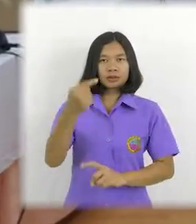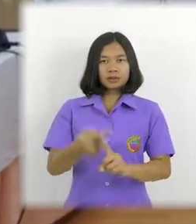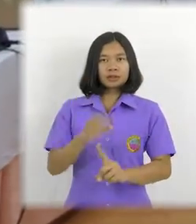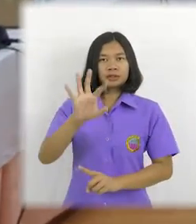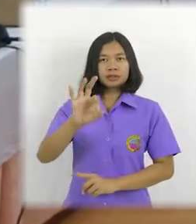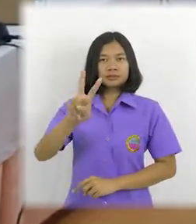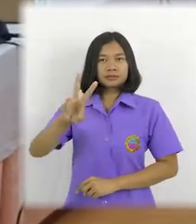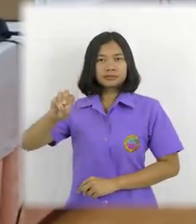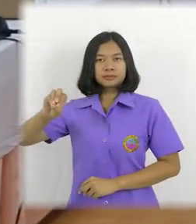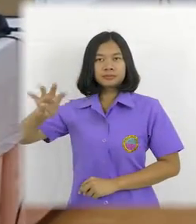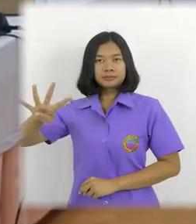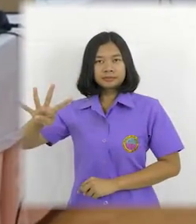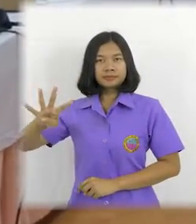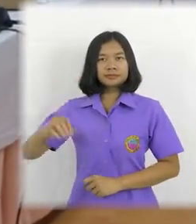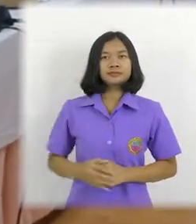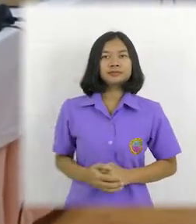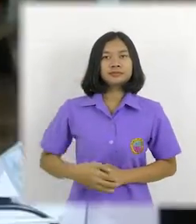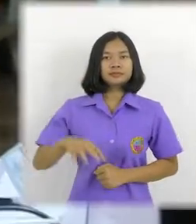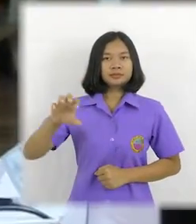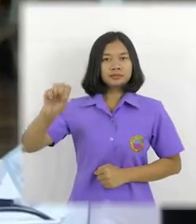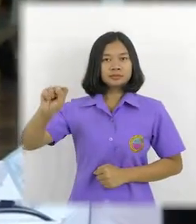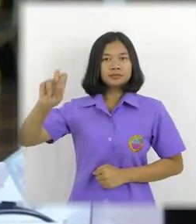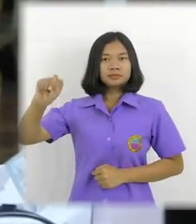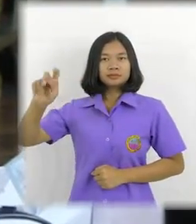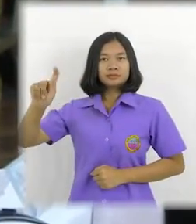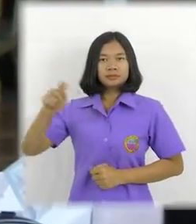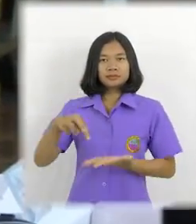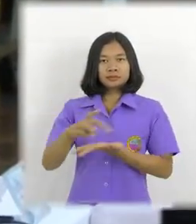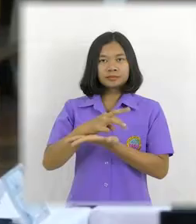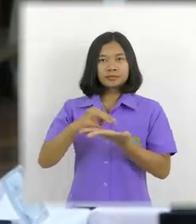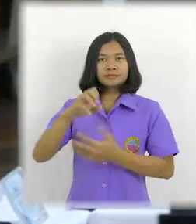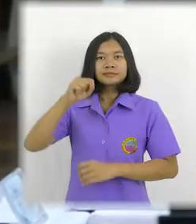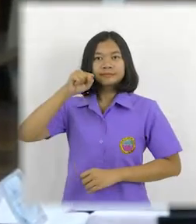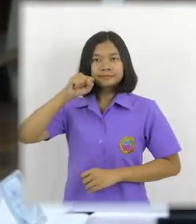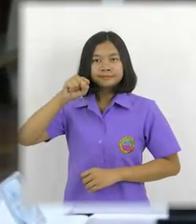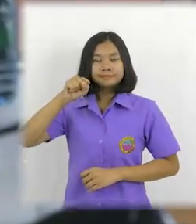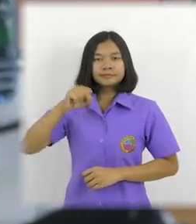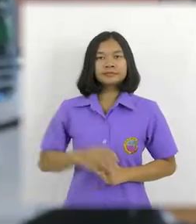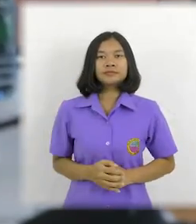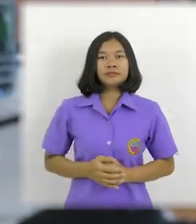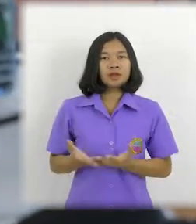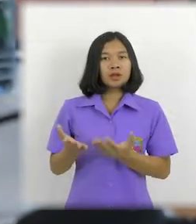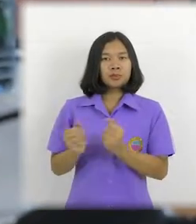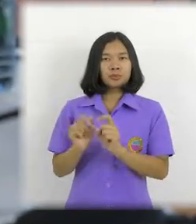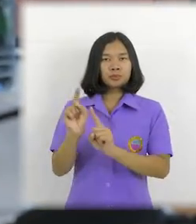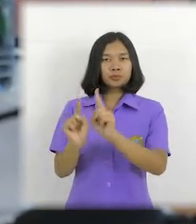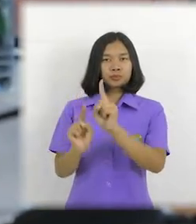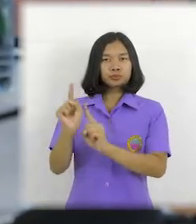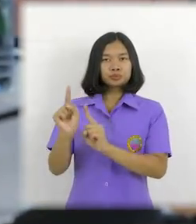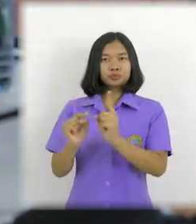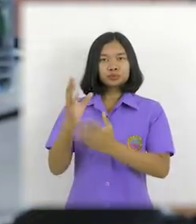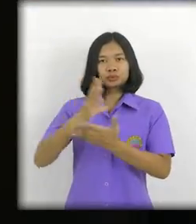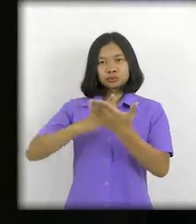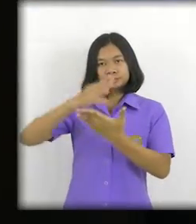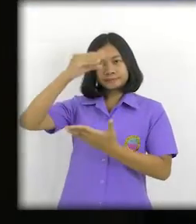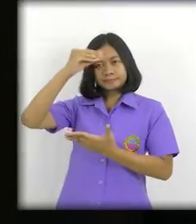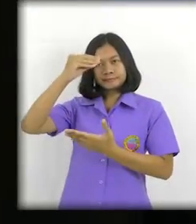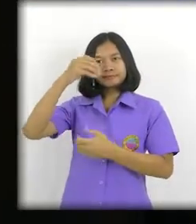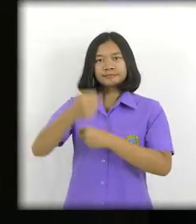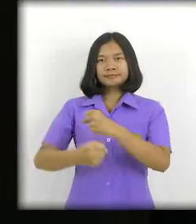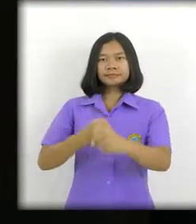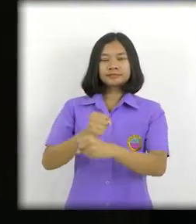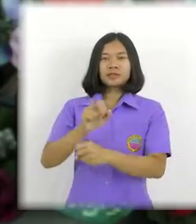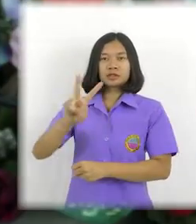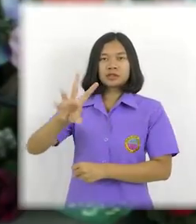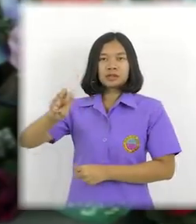วันที่30กันยายน2564สำนักงานอธิการบดีมหาวิทยาลัยราชภัฏสกลนครเข้ารับการตรวจประเมินคุณภาพการศึกษาภาย